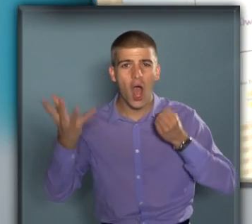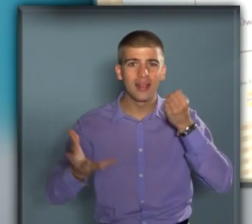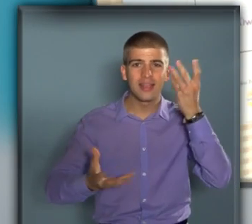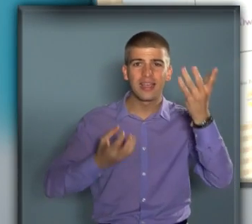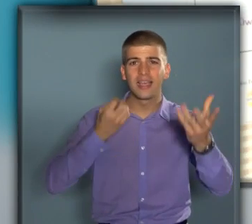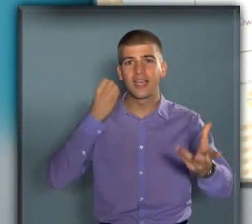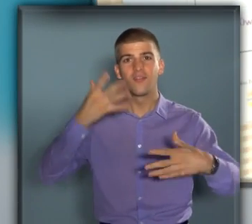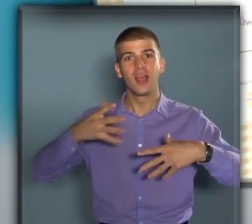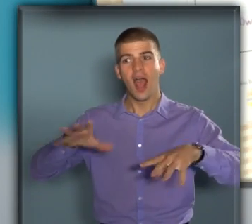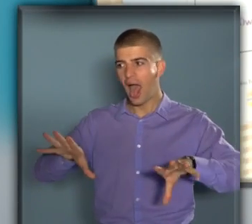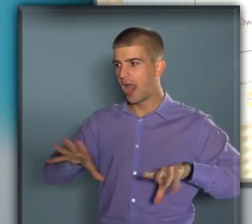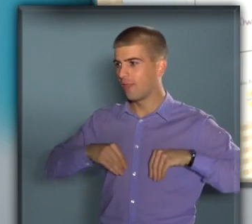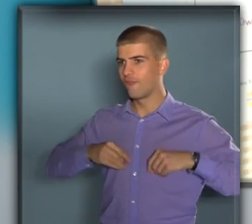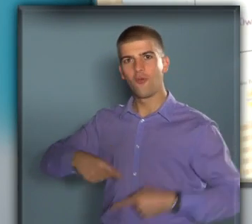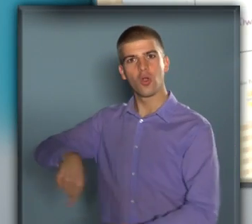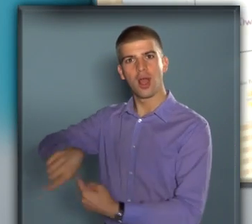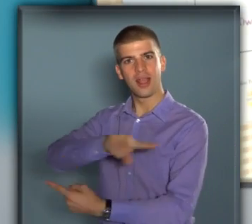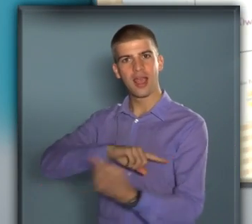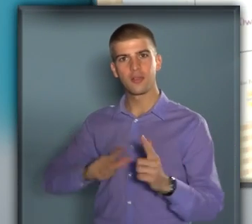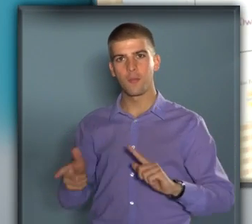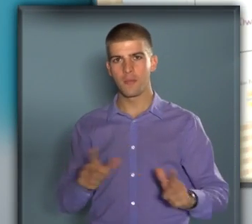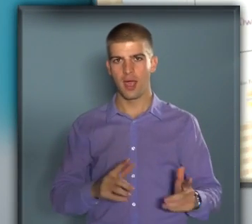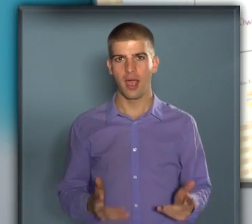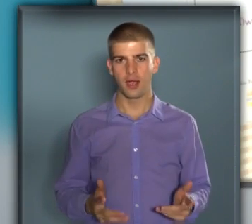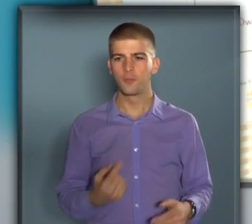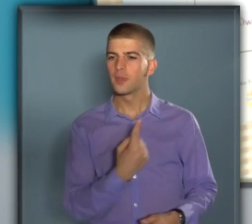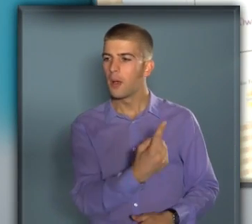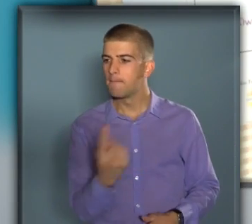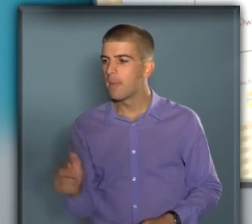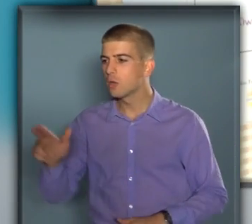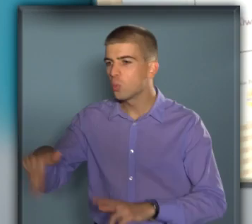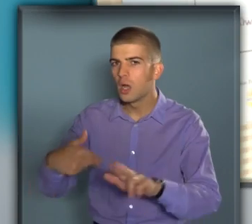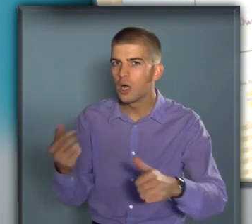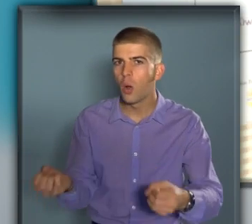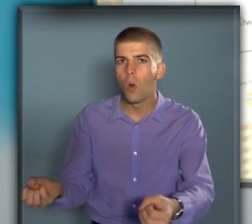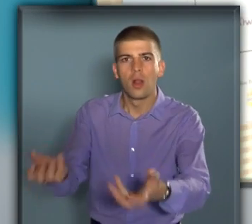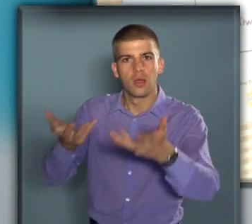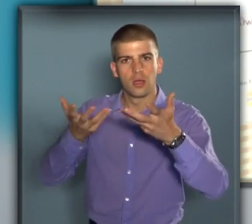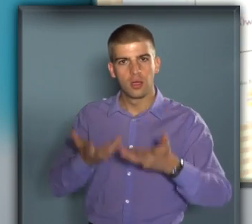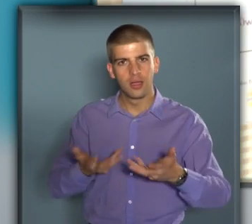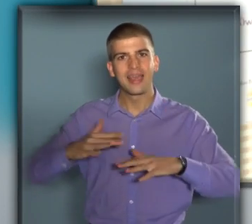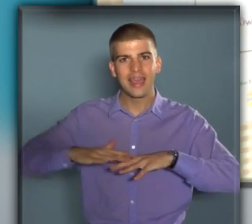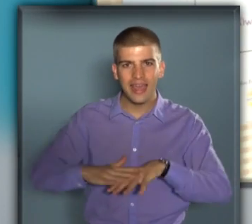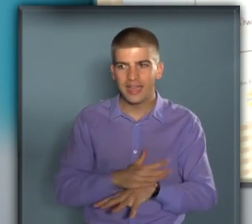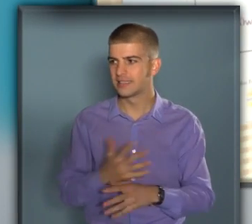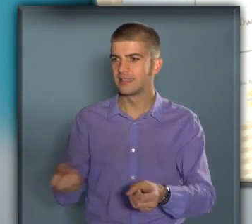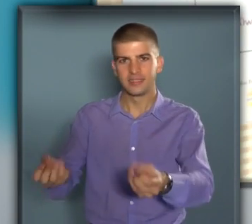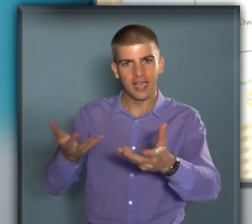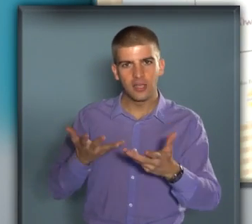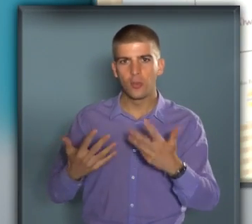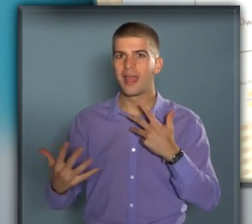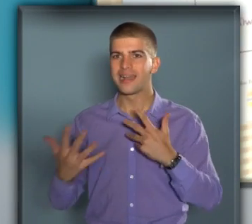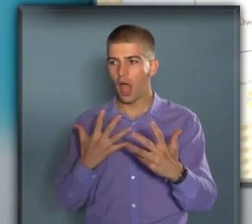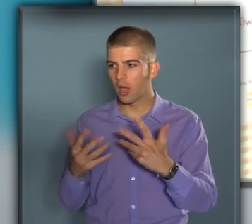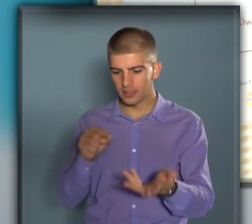elfogadó légkörben arra van lehetőség, hogy önmagukról, a saját érzelmi működésükről, reakcióikról